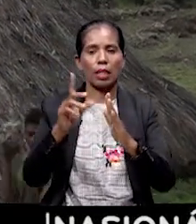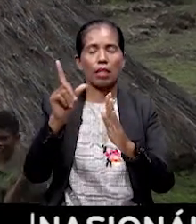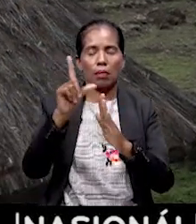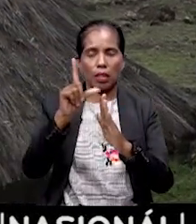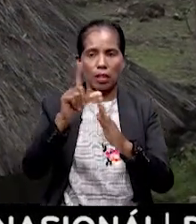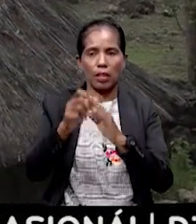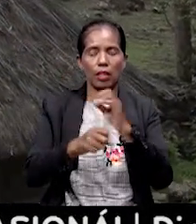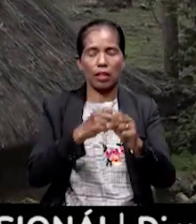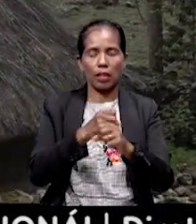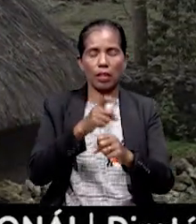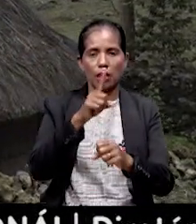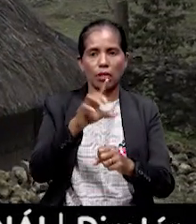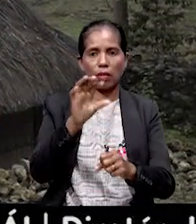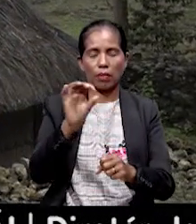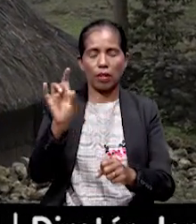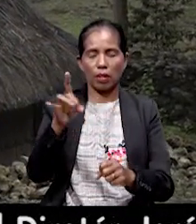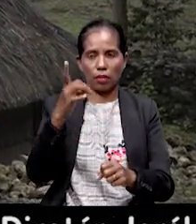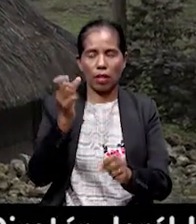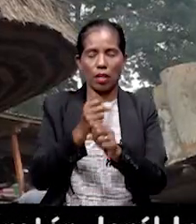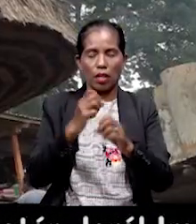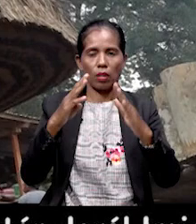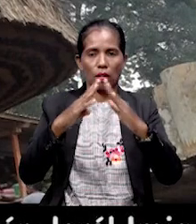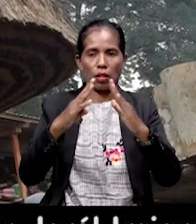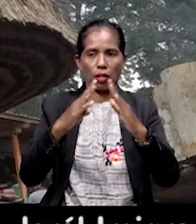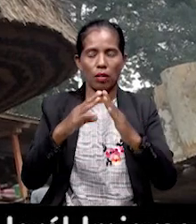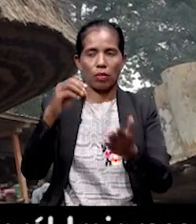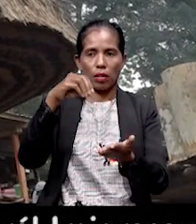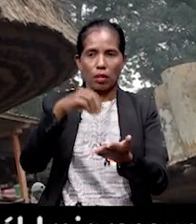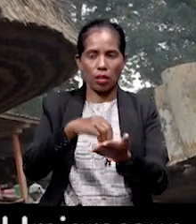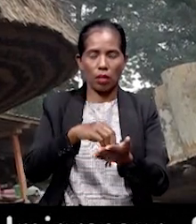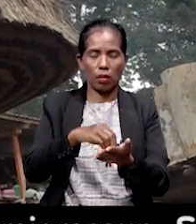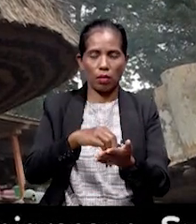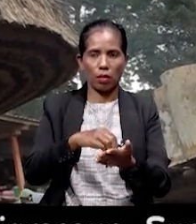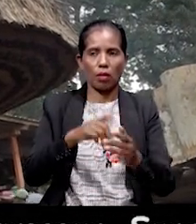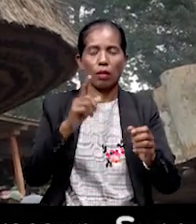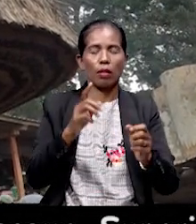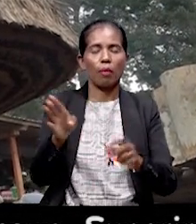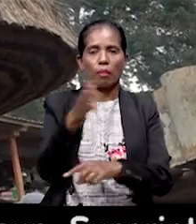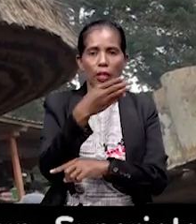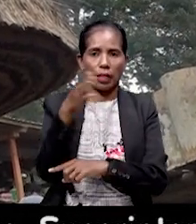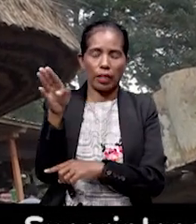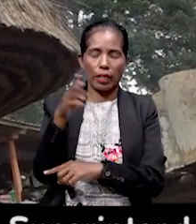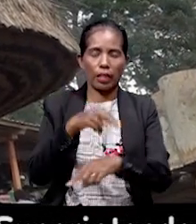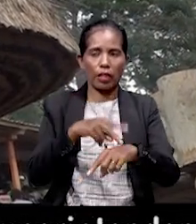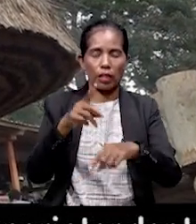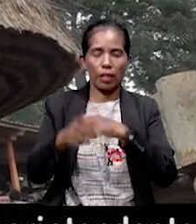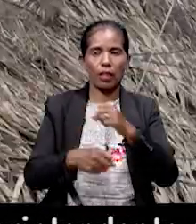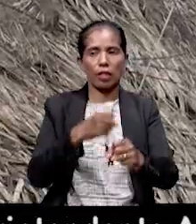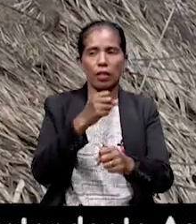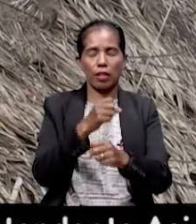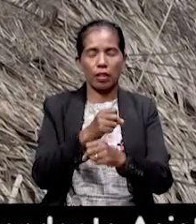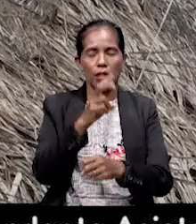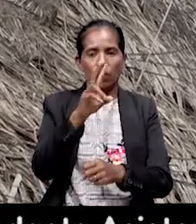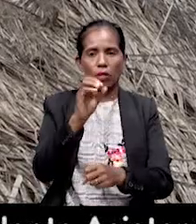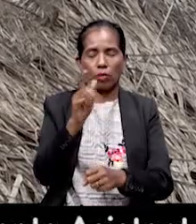iha tinan riung rua sanu racing walu hari tan Uma-Lisan hori tau tambor Bandeira Nasional iha tina riung rua ruanlu